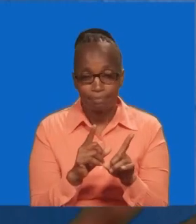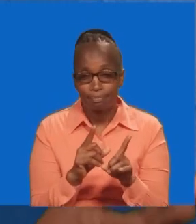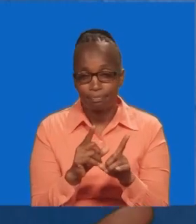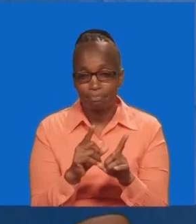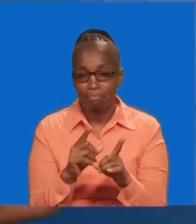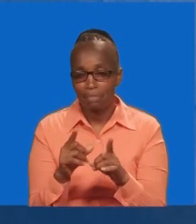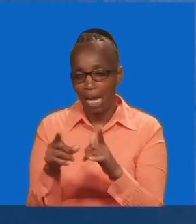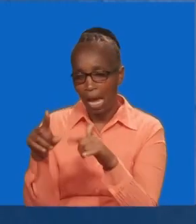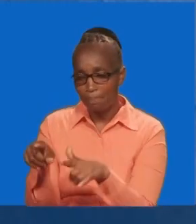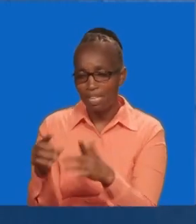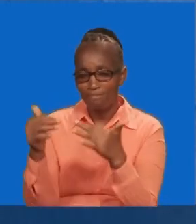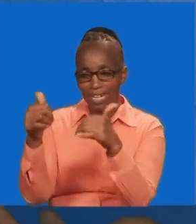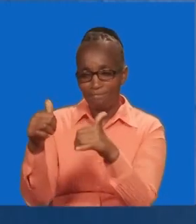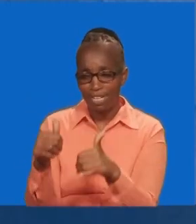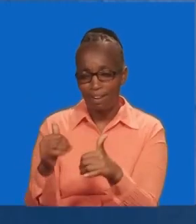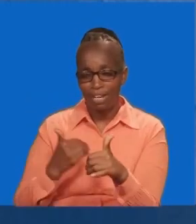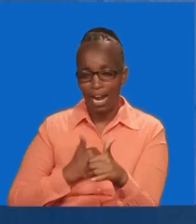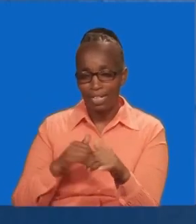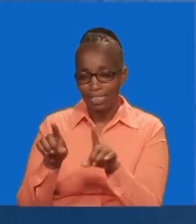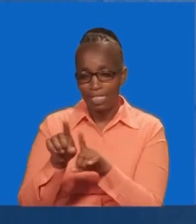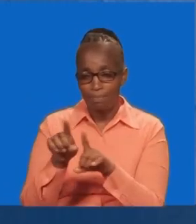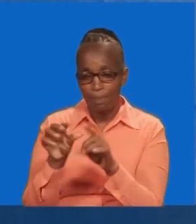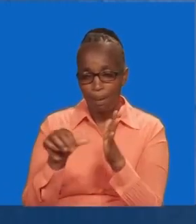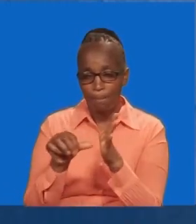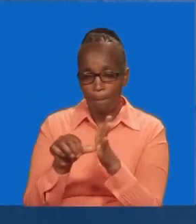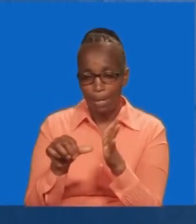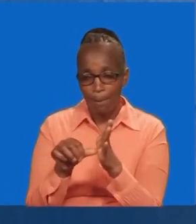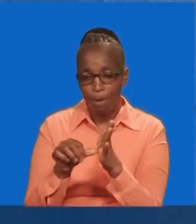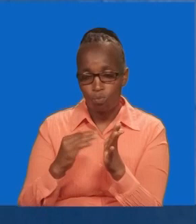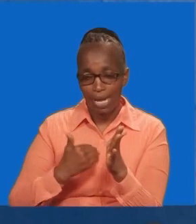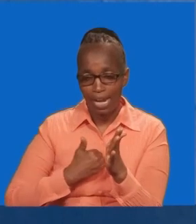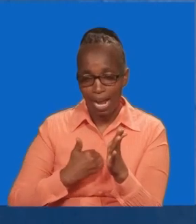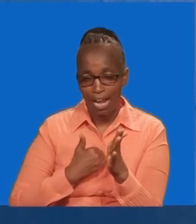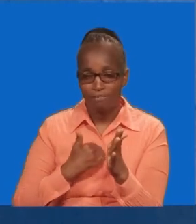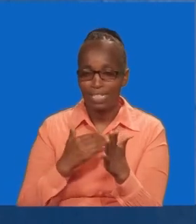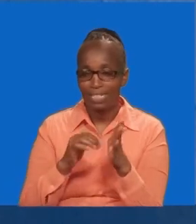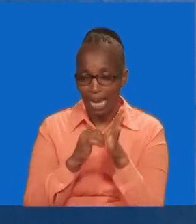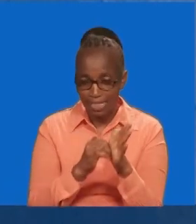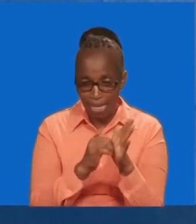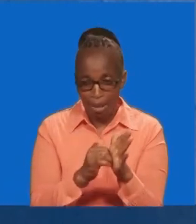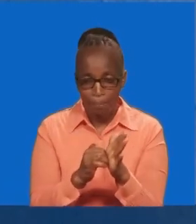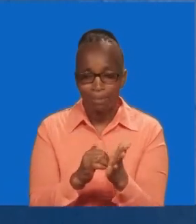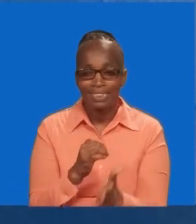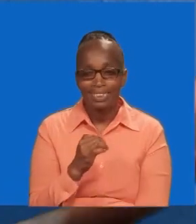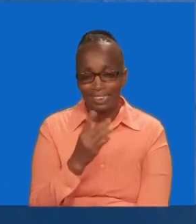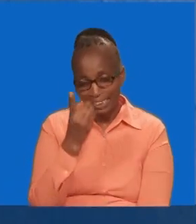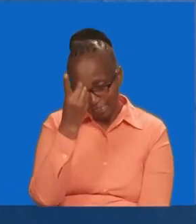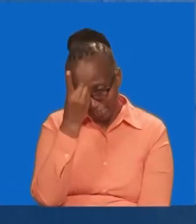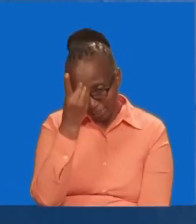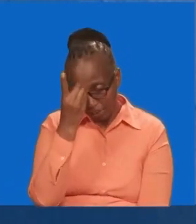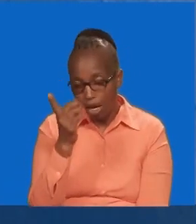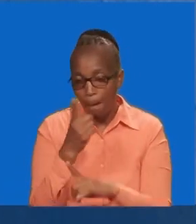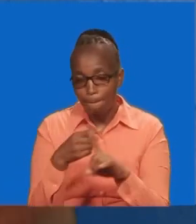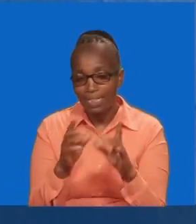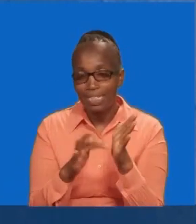hakuwa na yani akona zile shida ambazo tuko nazo. Hakuwa na shida za magonjwa, hakuwa na changamoto za